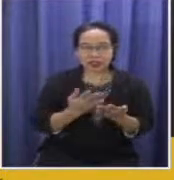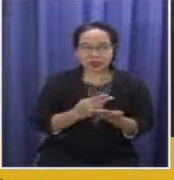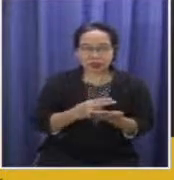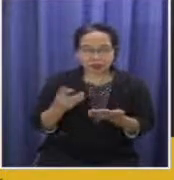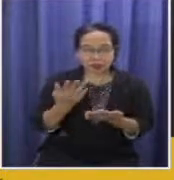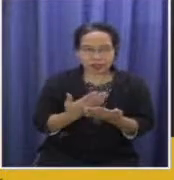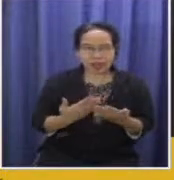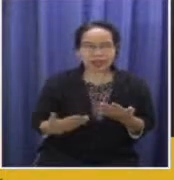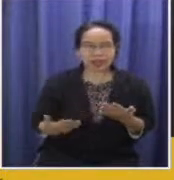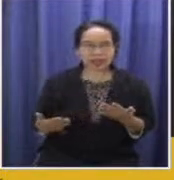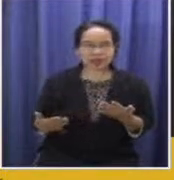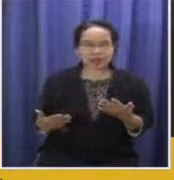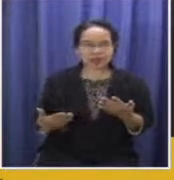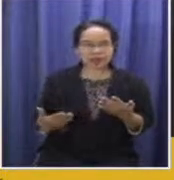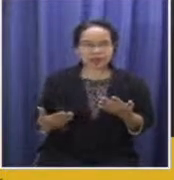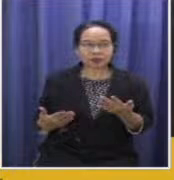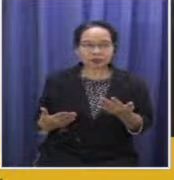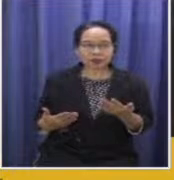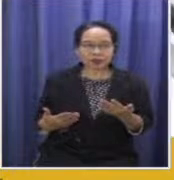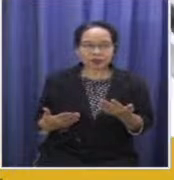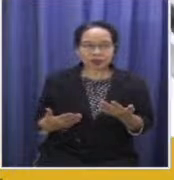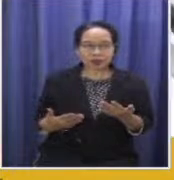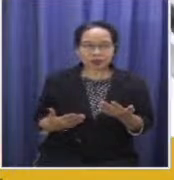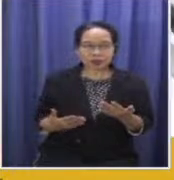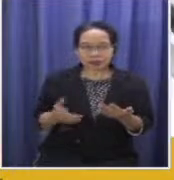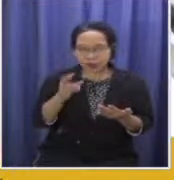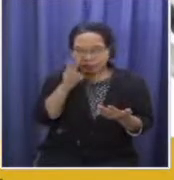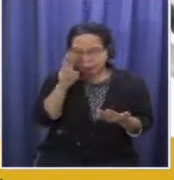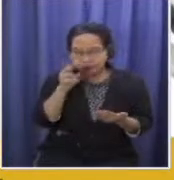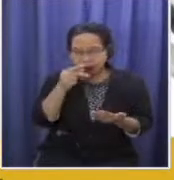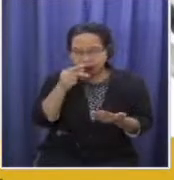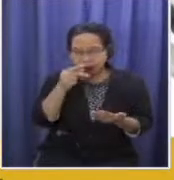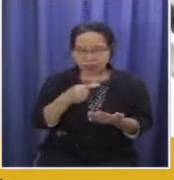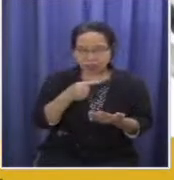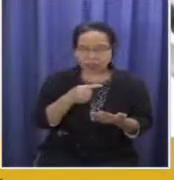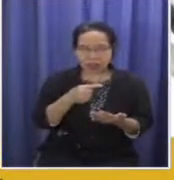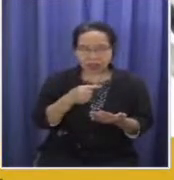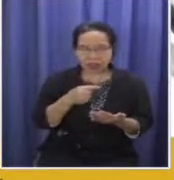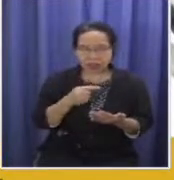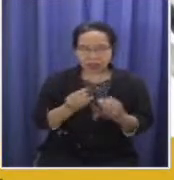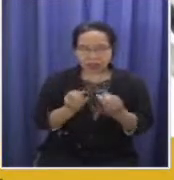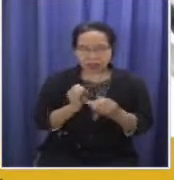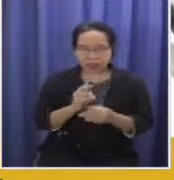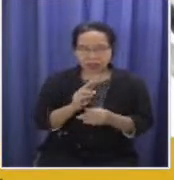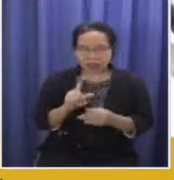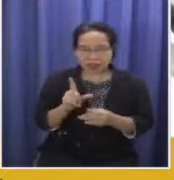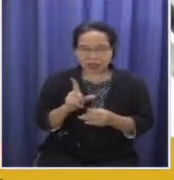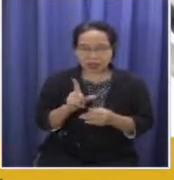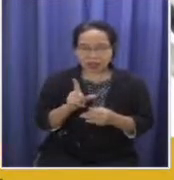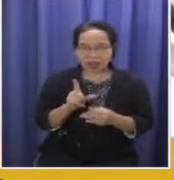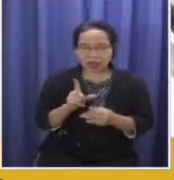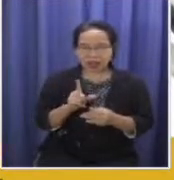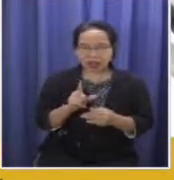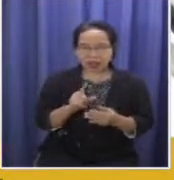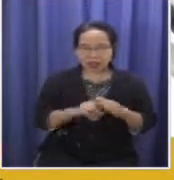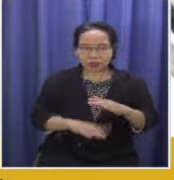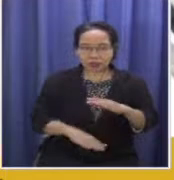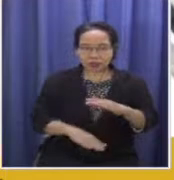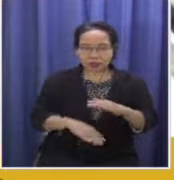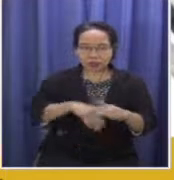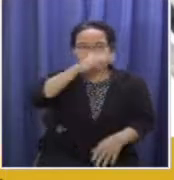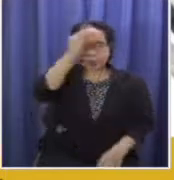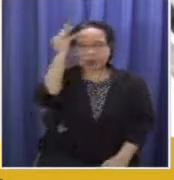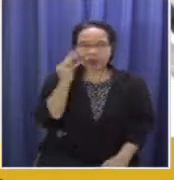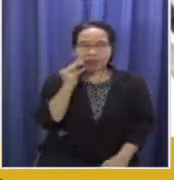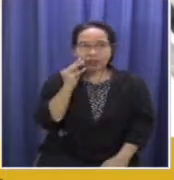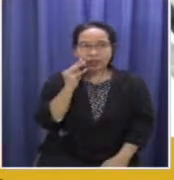भनेर भन्दछ वास्तवमा. Let us peep into the Greek interlinear. What was born of